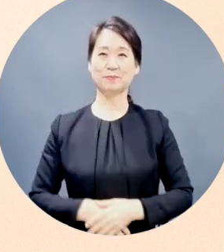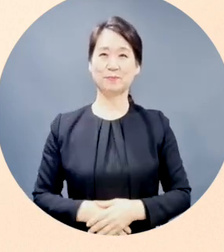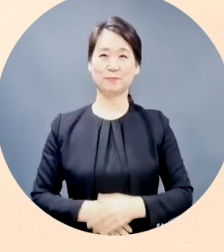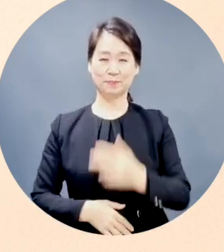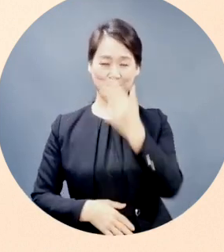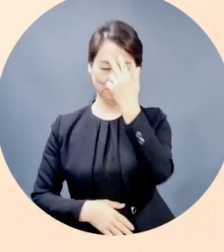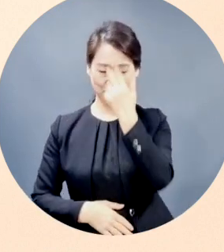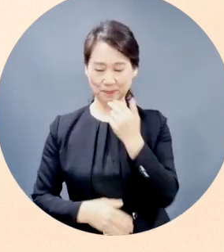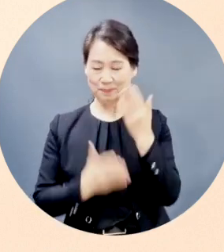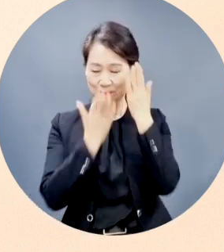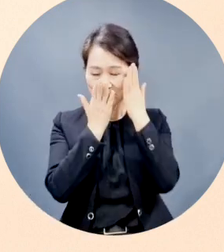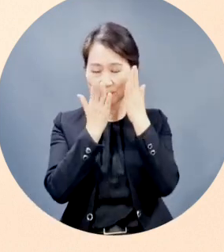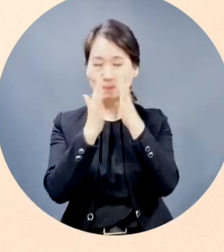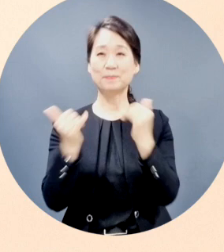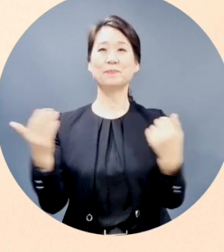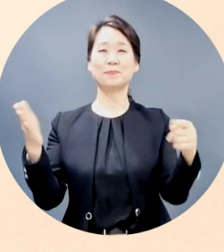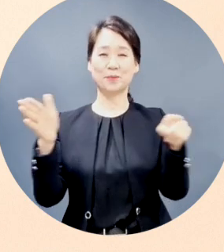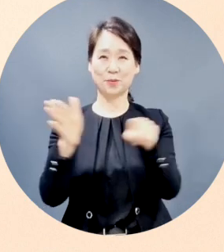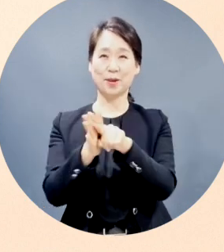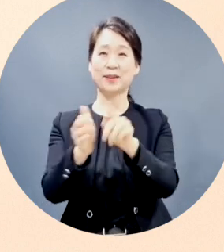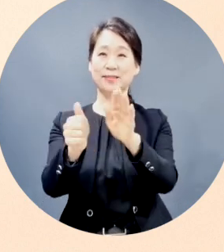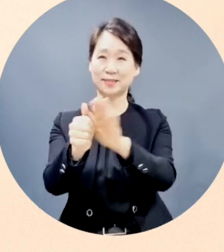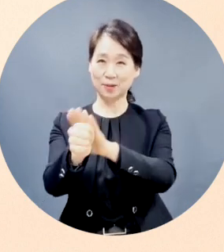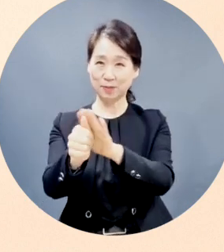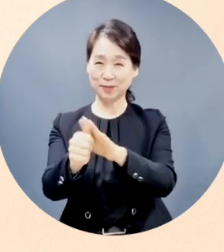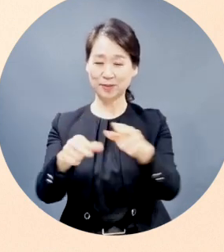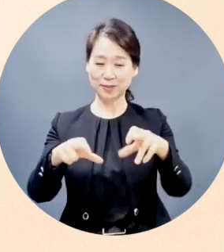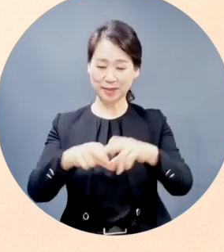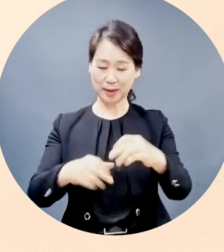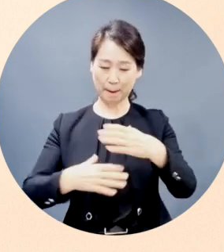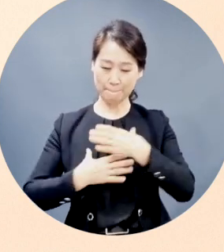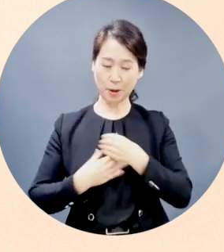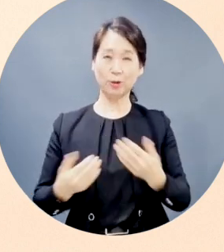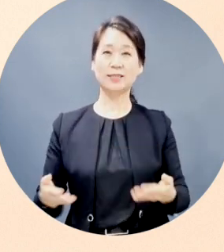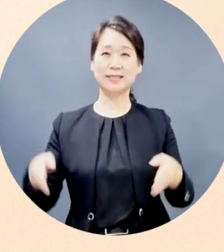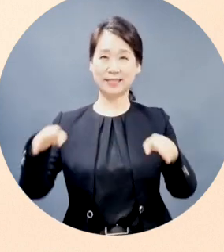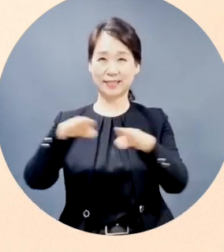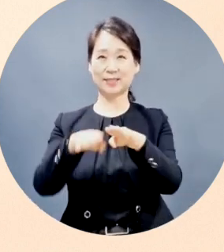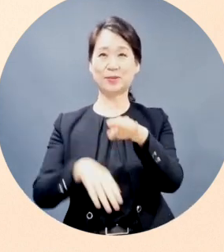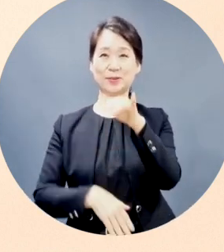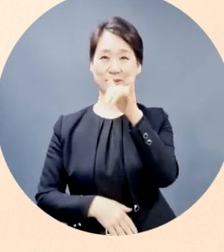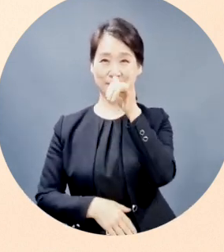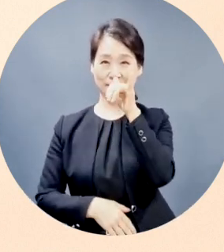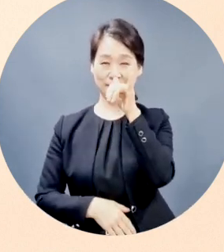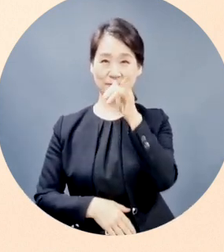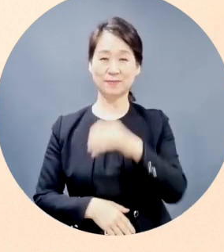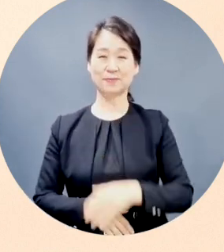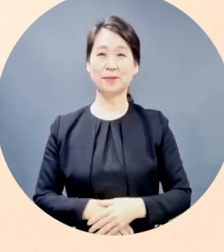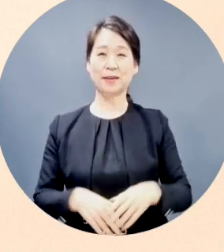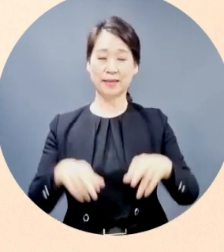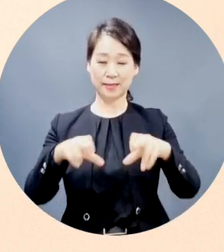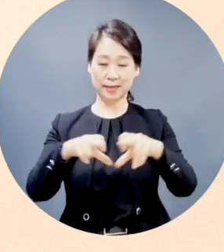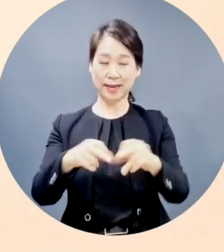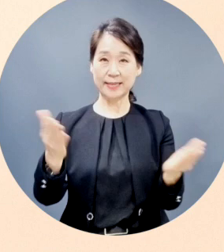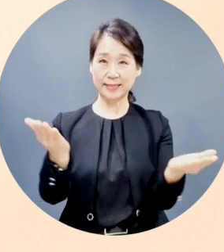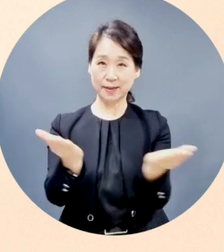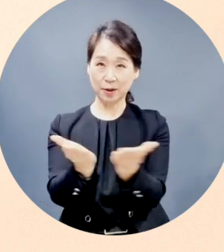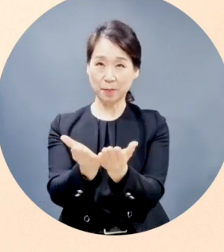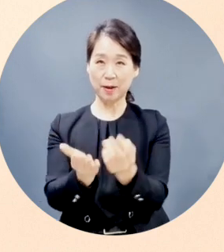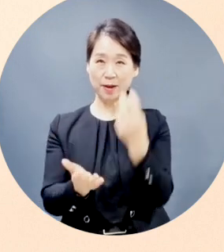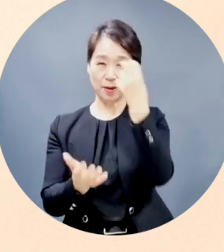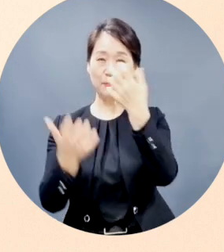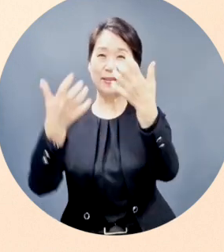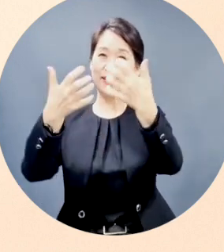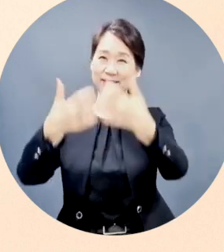그리고 시각 및 청각 장애인을 위한 안내 시스템과 장애인 편의시설을 갖추고 있습니다. 또한 장애인에게